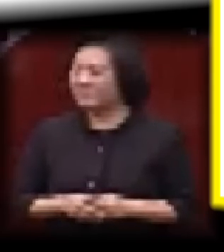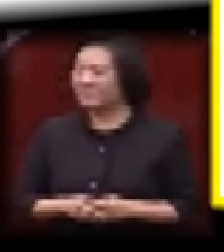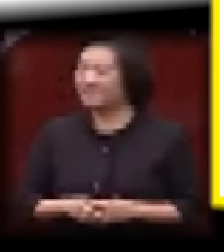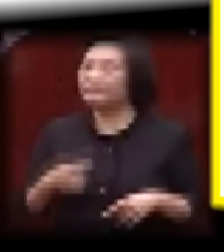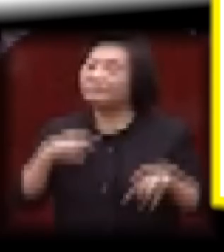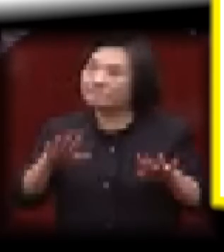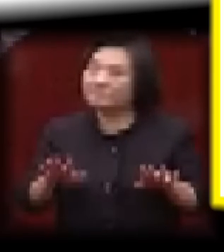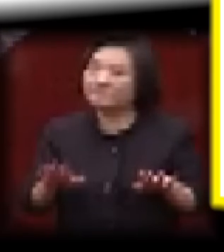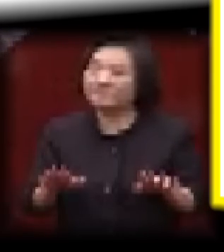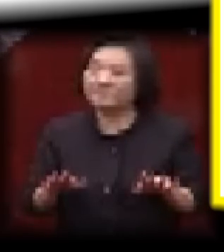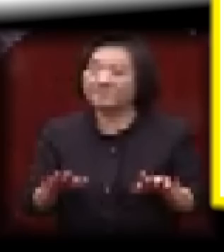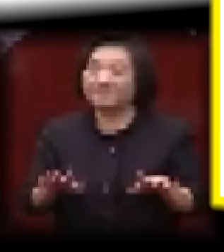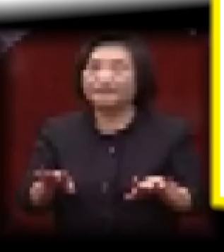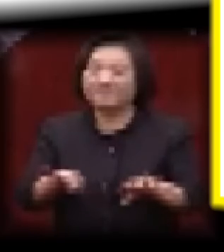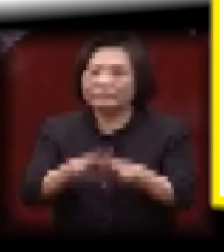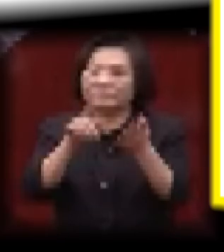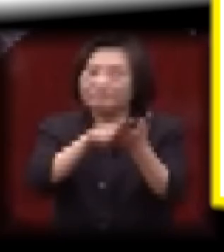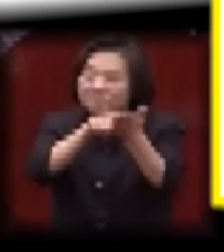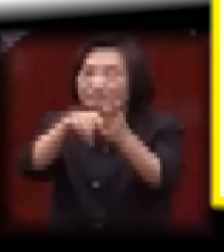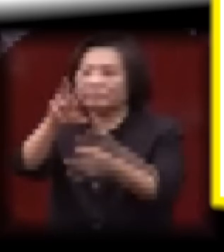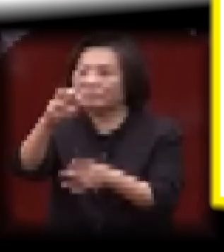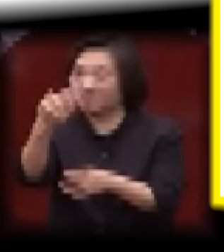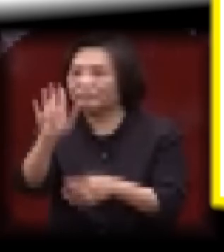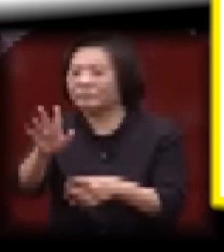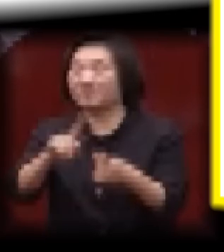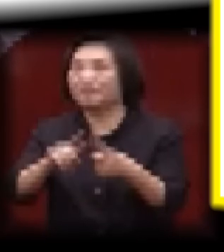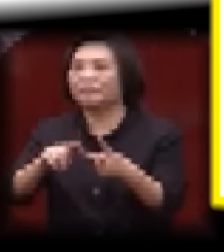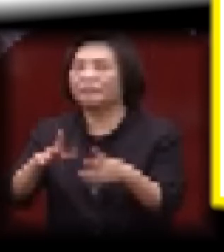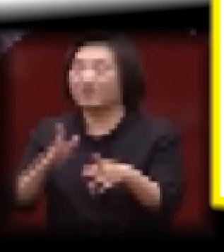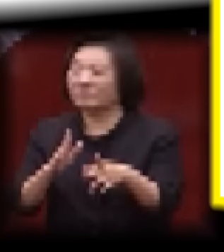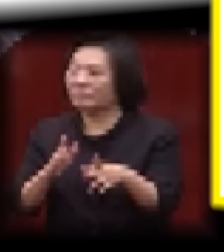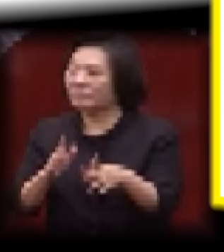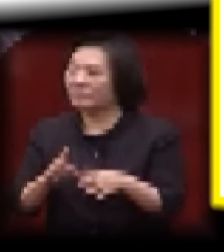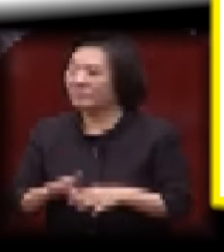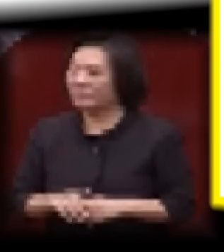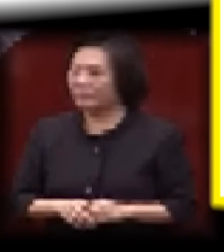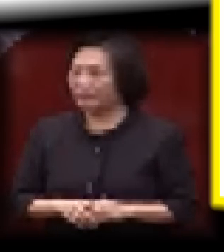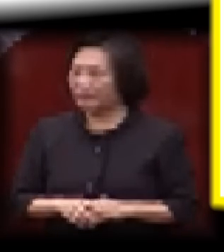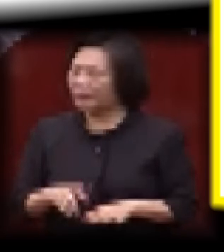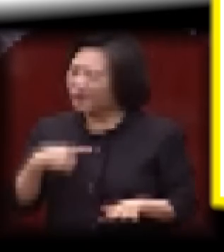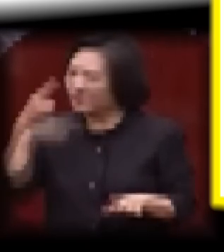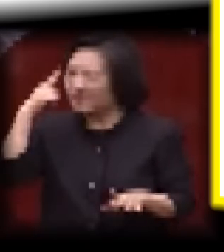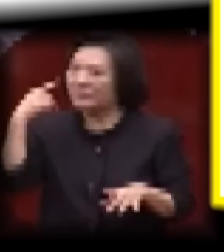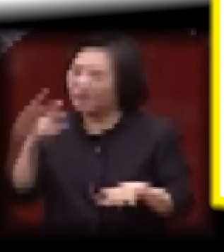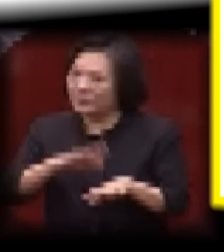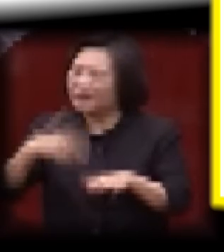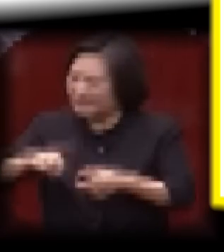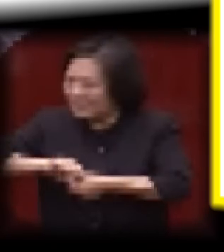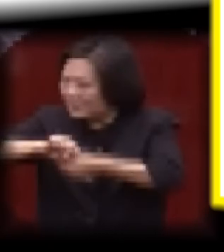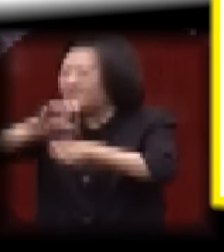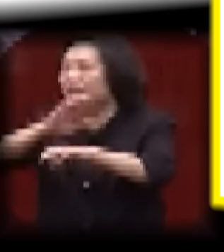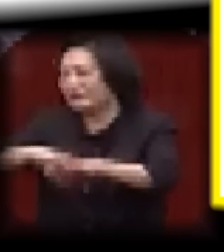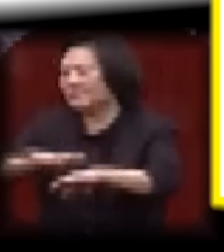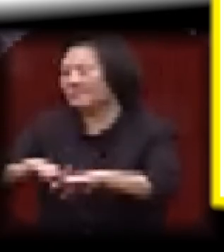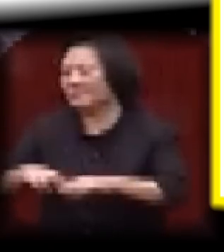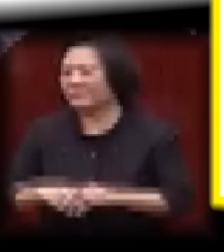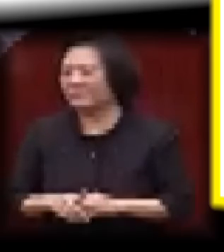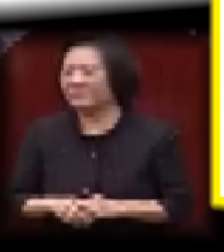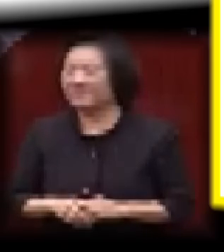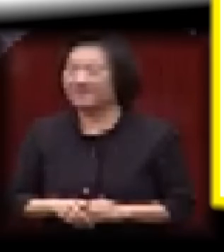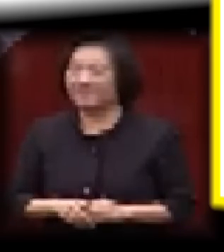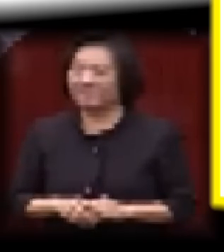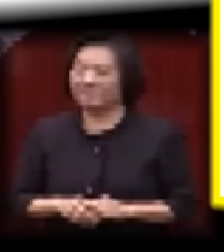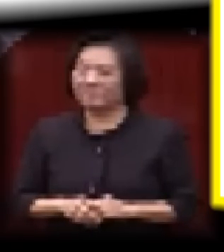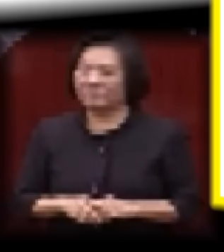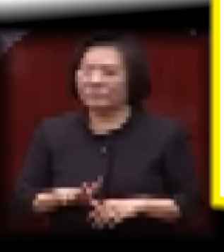哈，重建计划申请的有89件哦，核准有23件的哈。我认为应该还可以再更多了，当然我们会再检讨一下，到